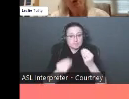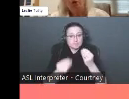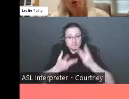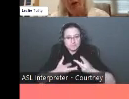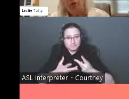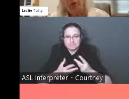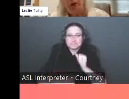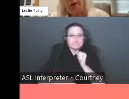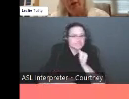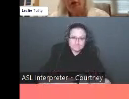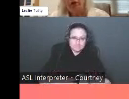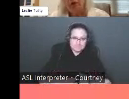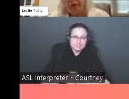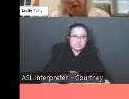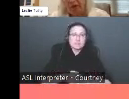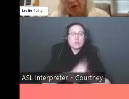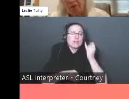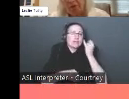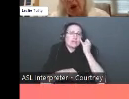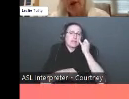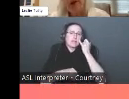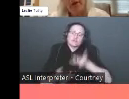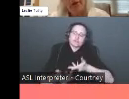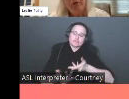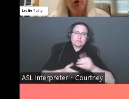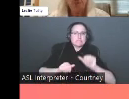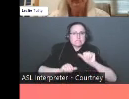pas nécessairement demander